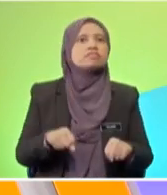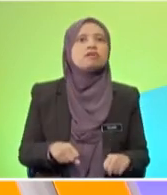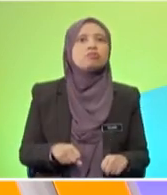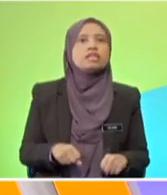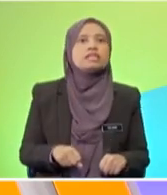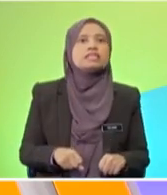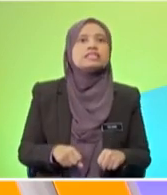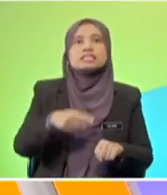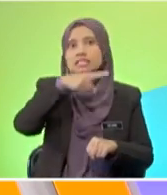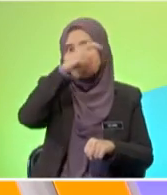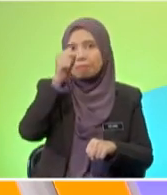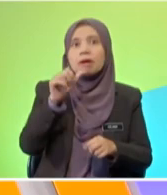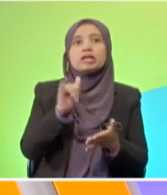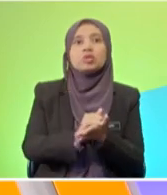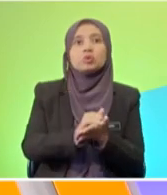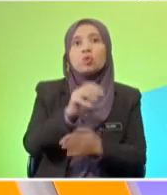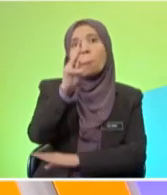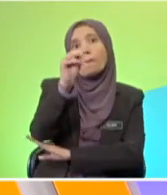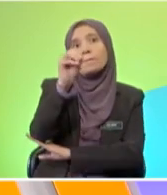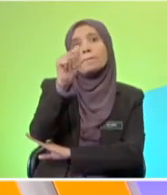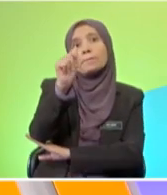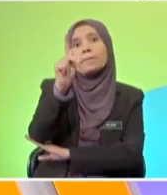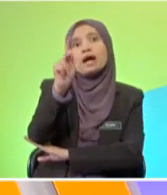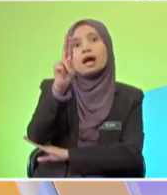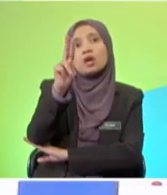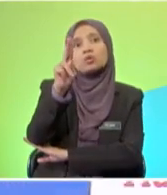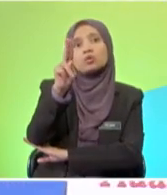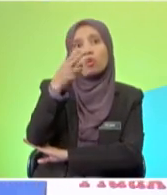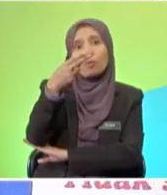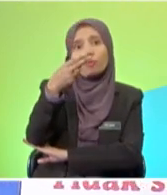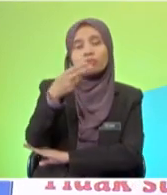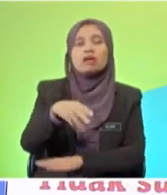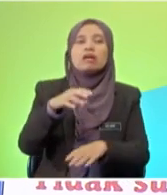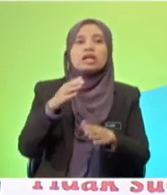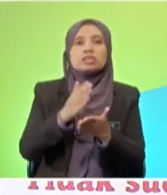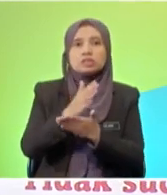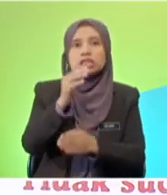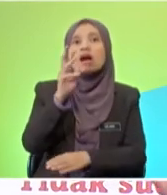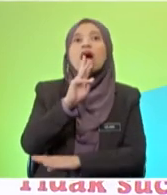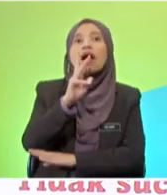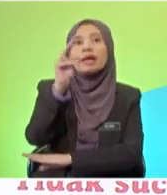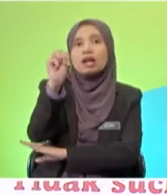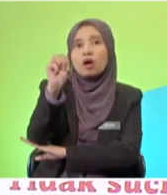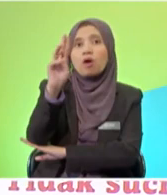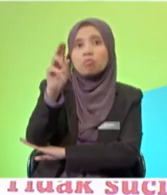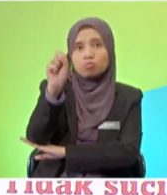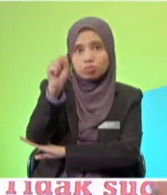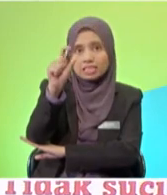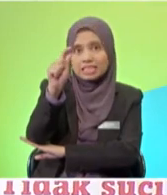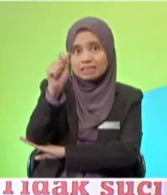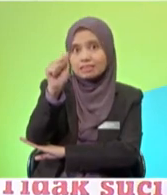makruh menggunakan air tersebut Oke seterusnya air musta'mal mustakmal